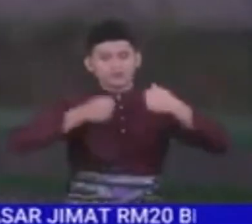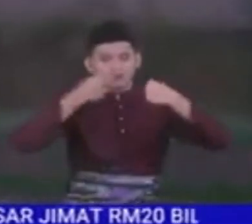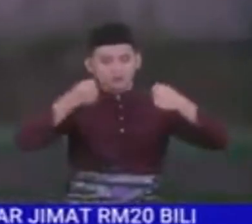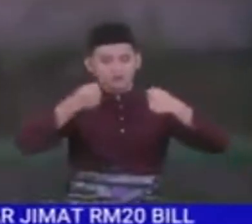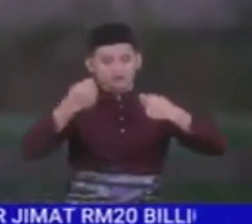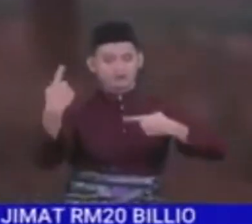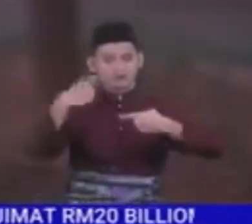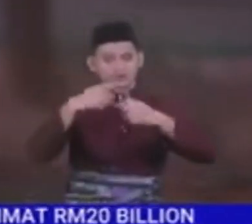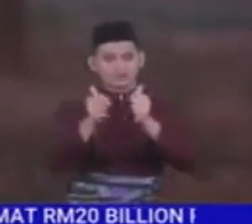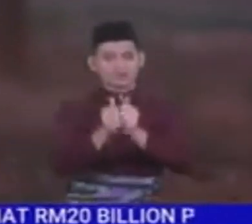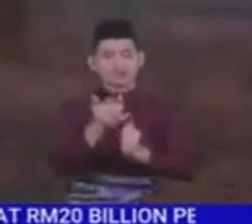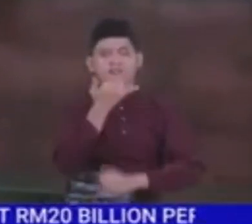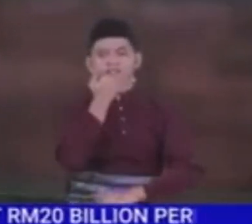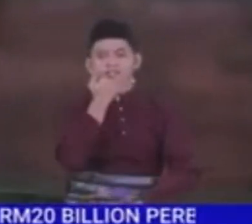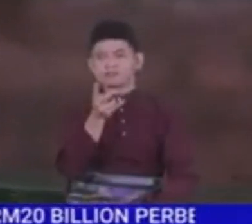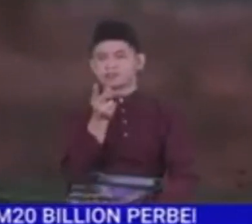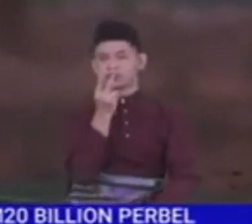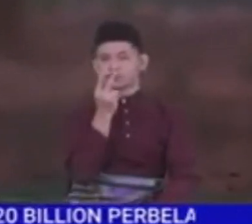berkenaan